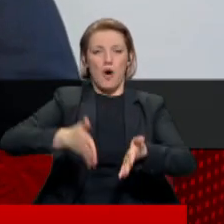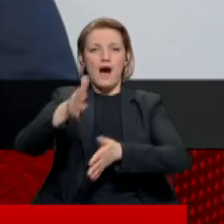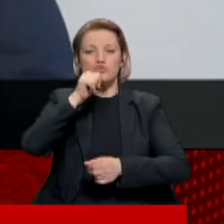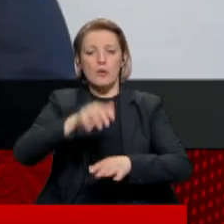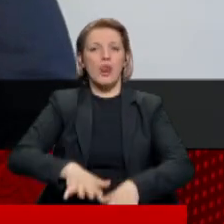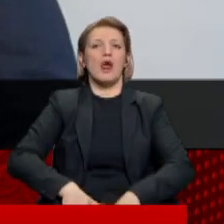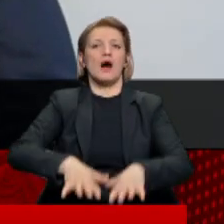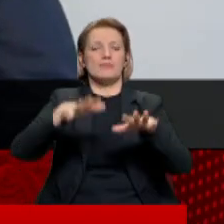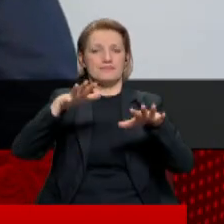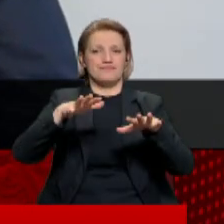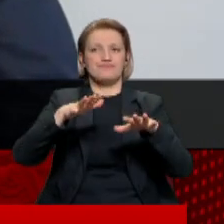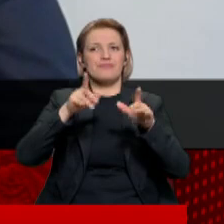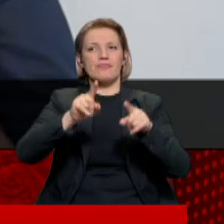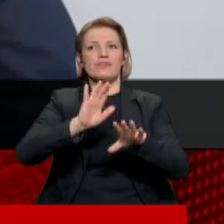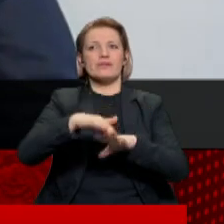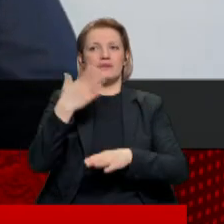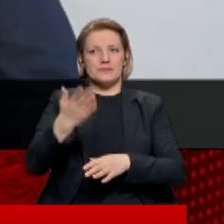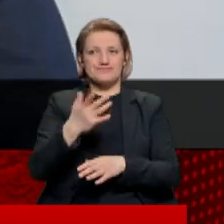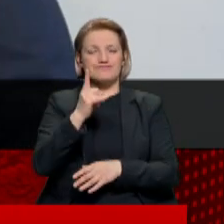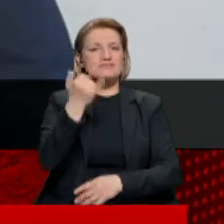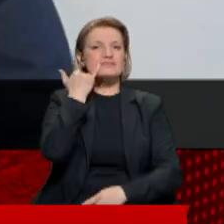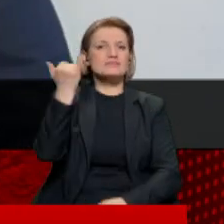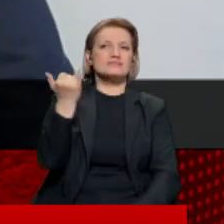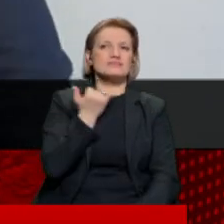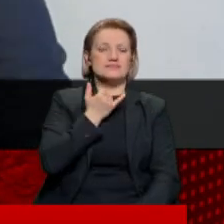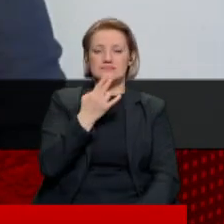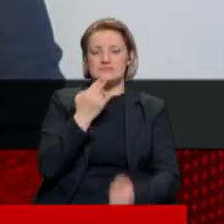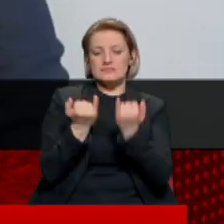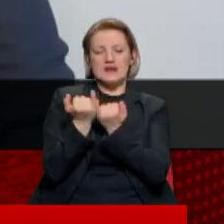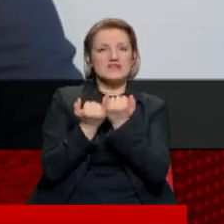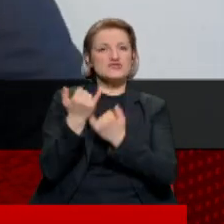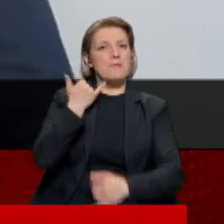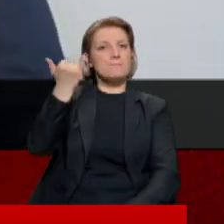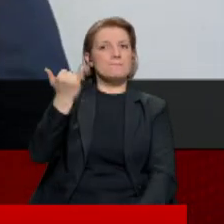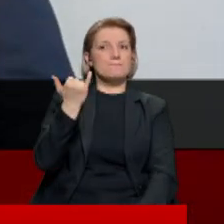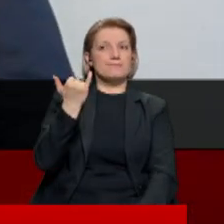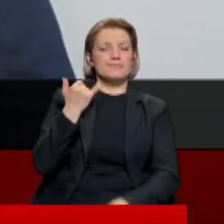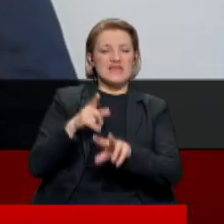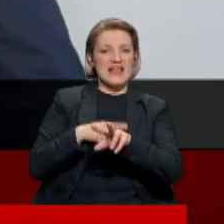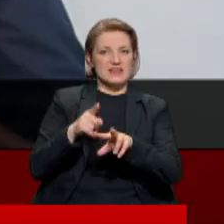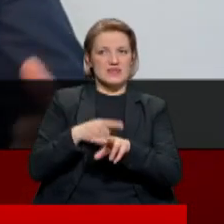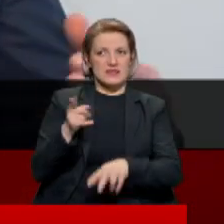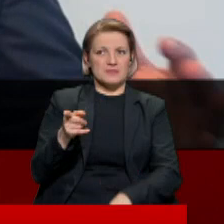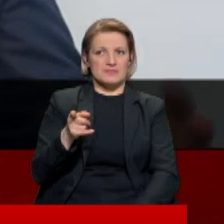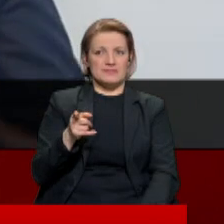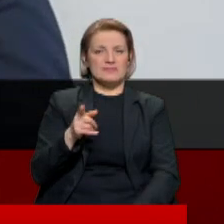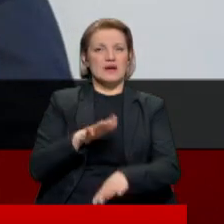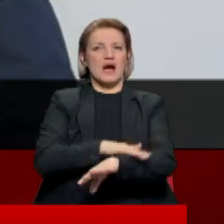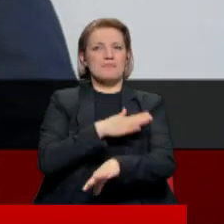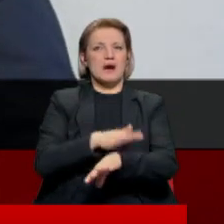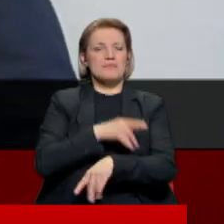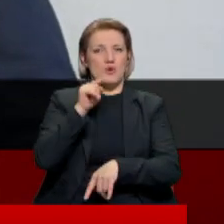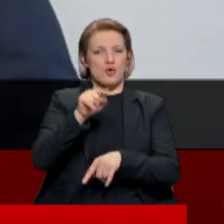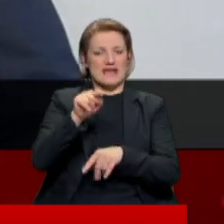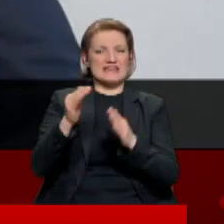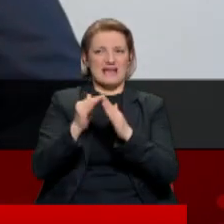neredeyse. Ondan sonra da bir telefon geldi. Benim kız kardeşim, yeğenim de şey yaptı. Kaymakamlığın oradaydı